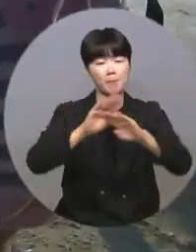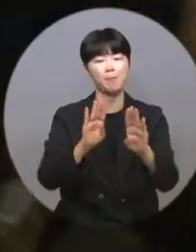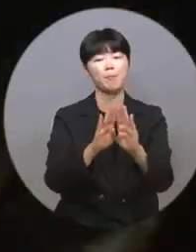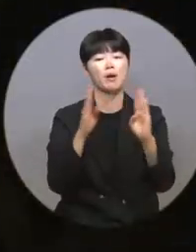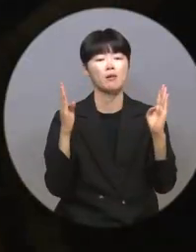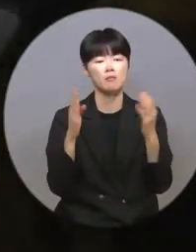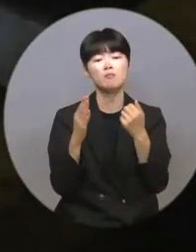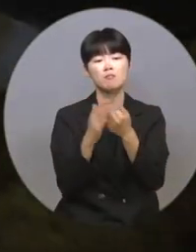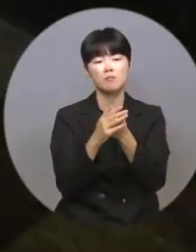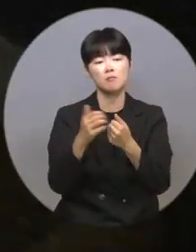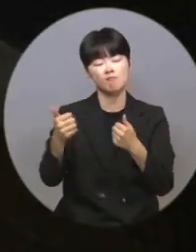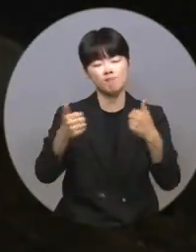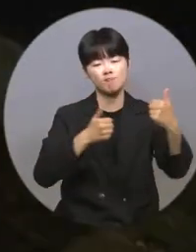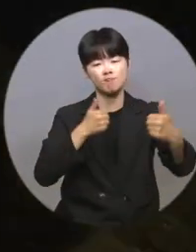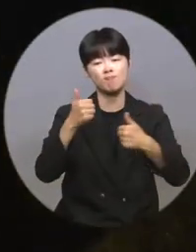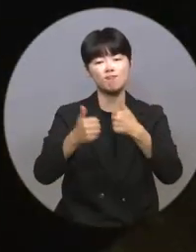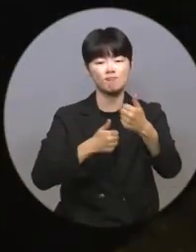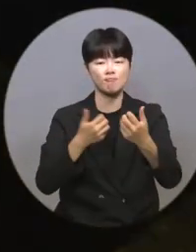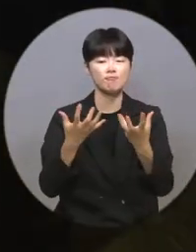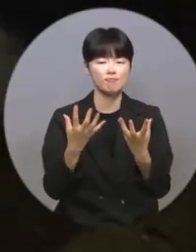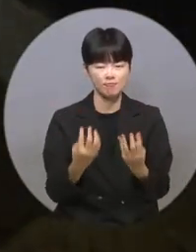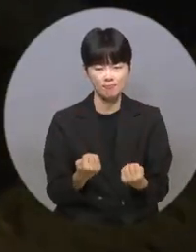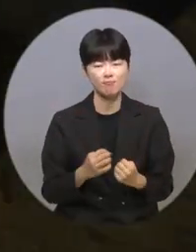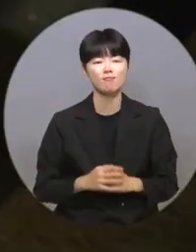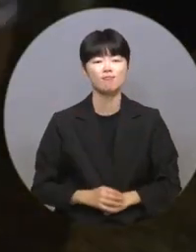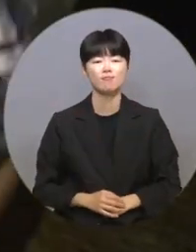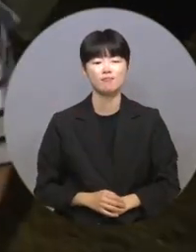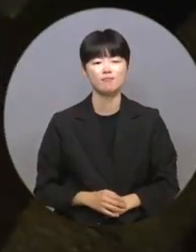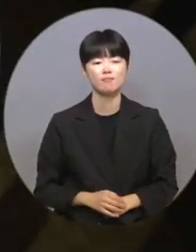위한 방문객들의 발걸음이 끊이지 않았습니다.